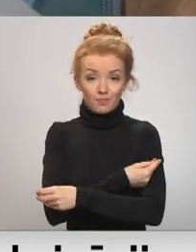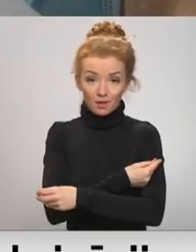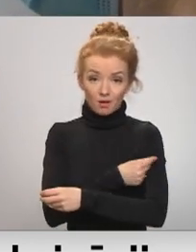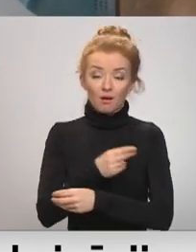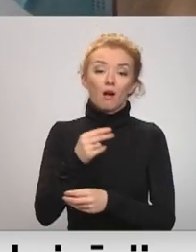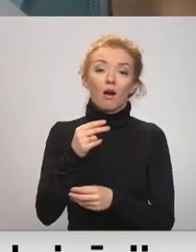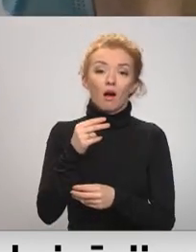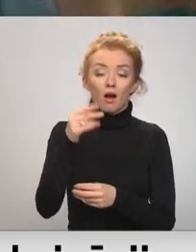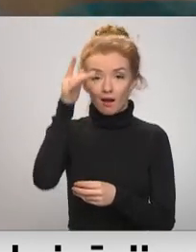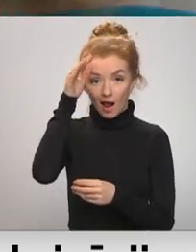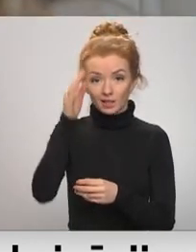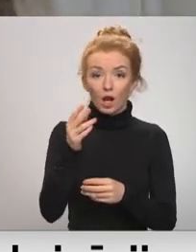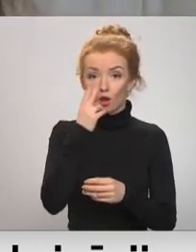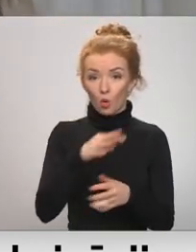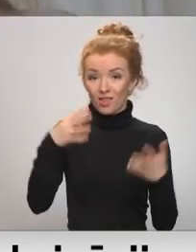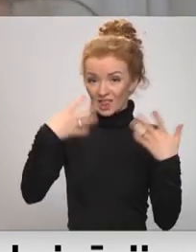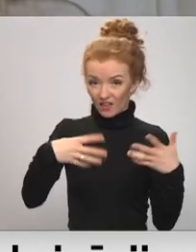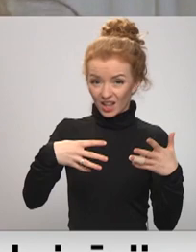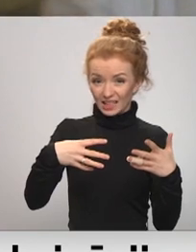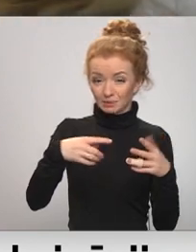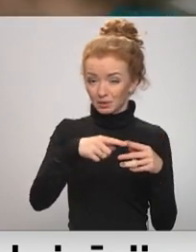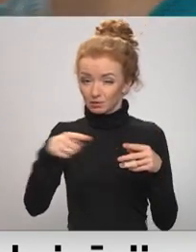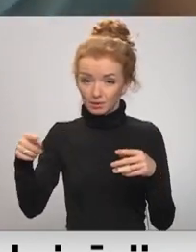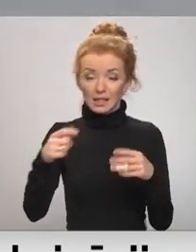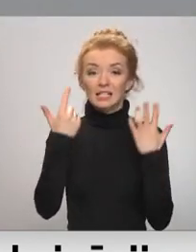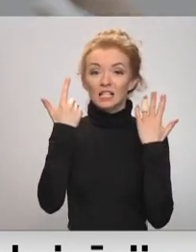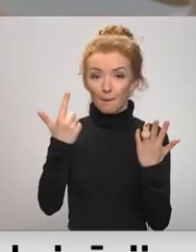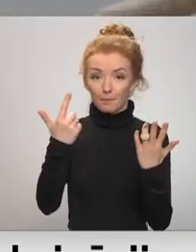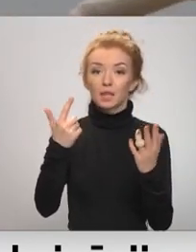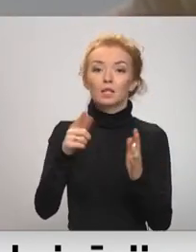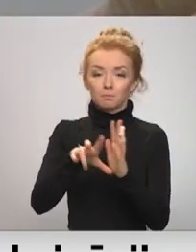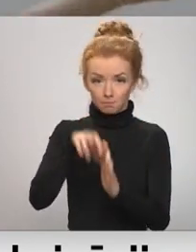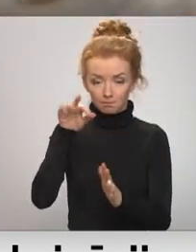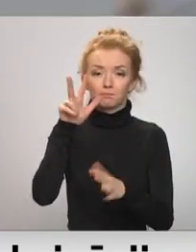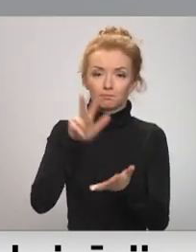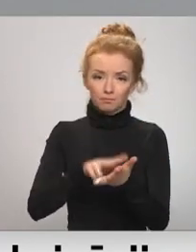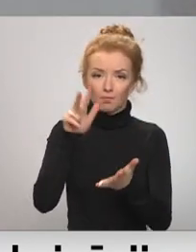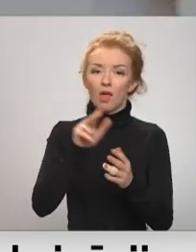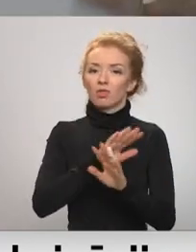klīniskajā universitātes slimnīcā no 90 gadījumiem 7 konsīlijas pieņēmis lēmumu atlikt